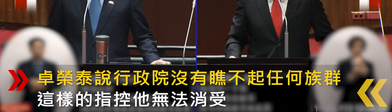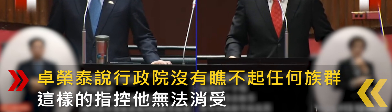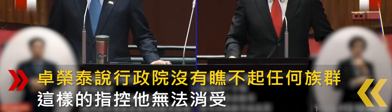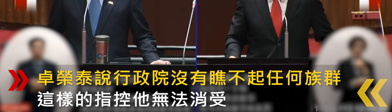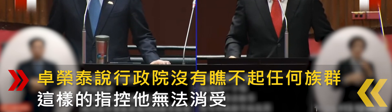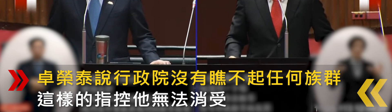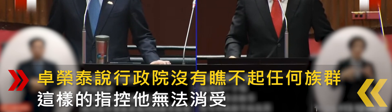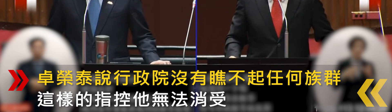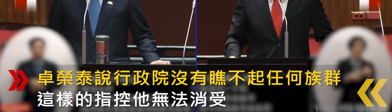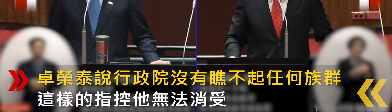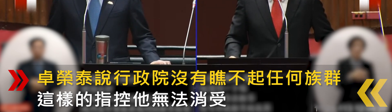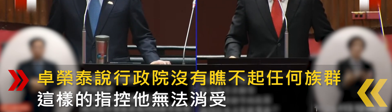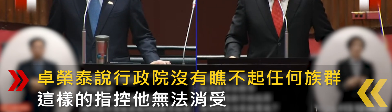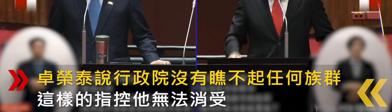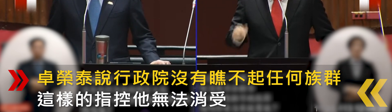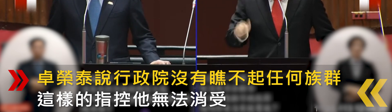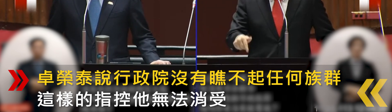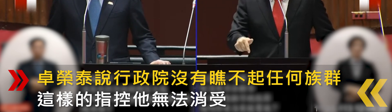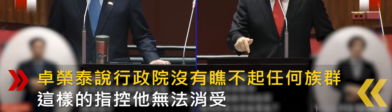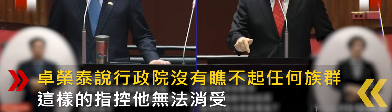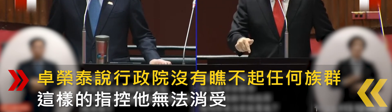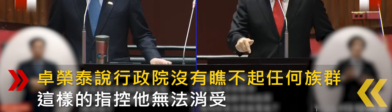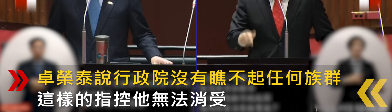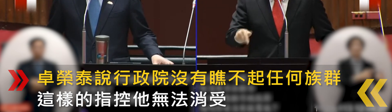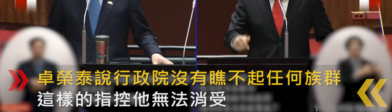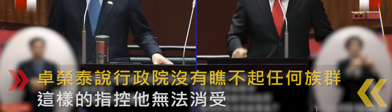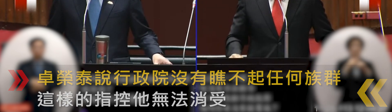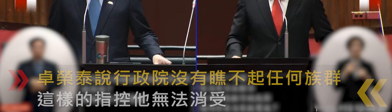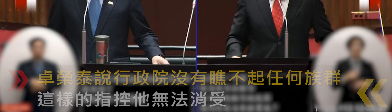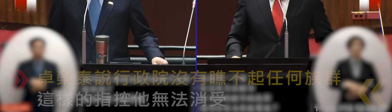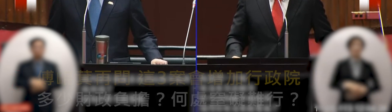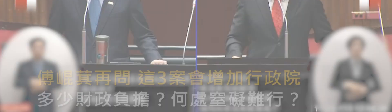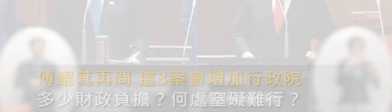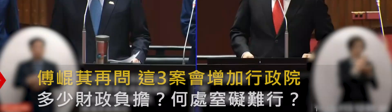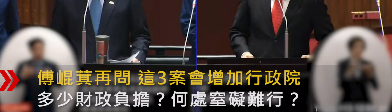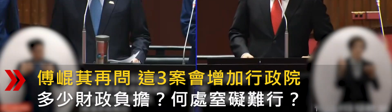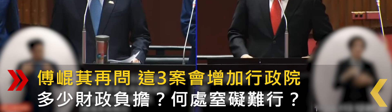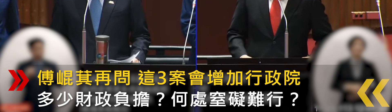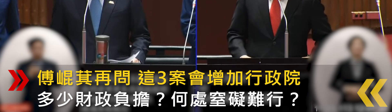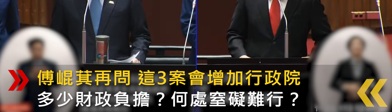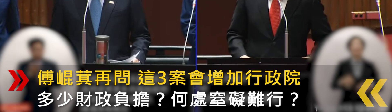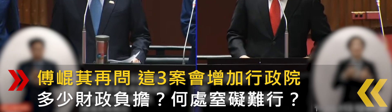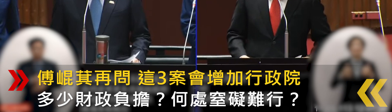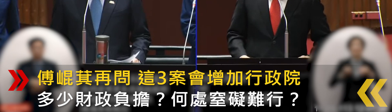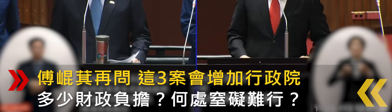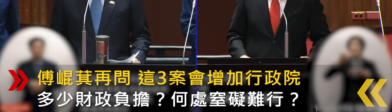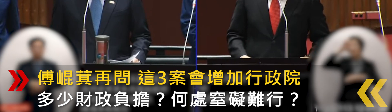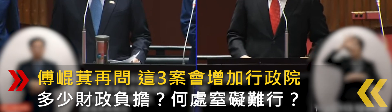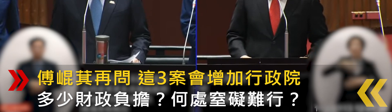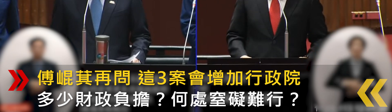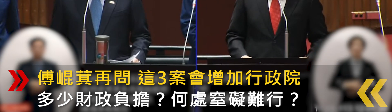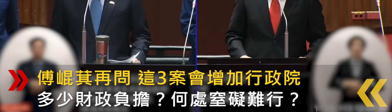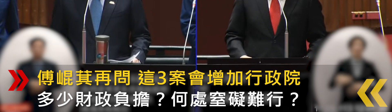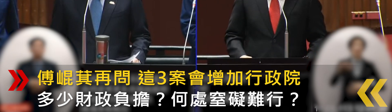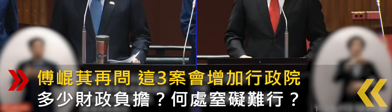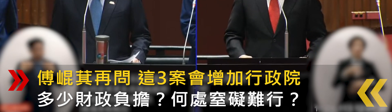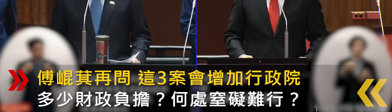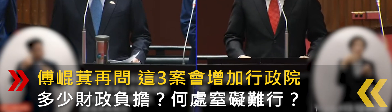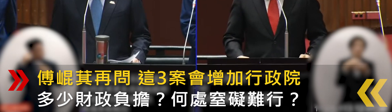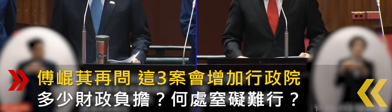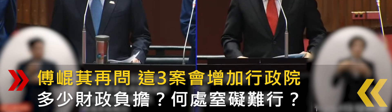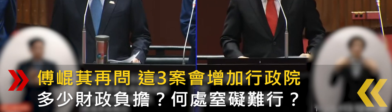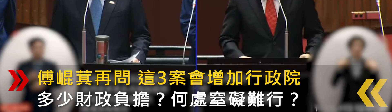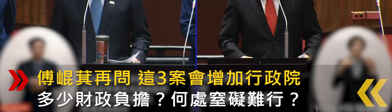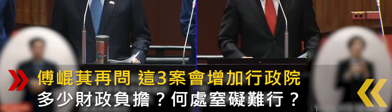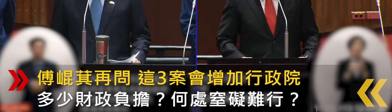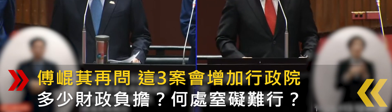嘛？那你现在在这里就不要再讲其他的嘛。民进党全党出来背书， 我们正在解决。 原